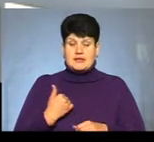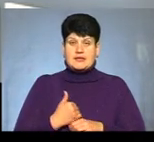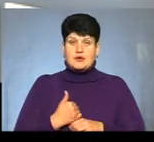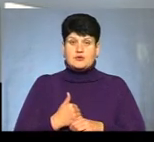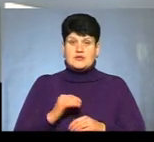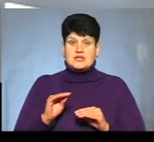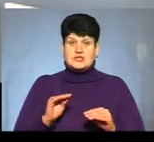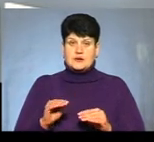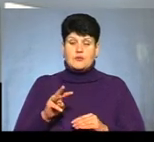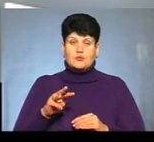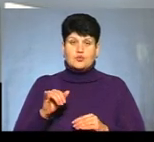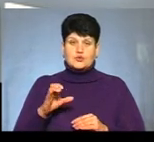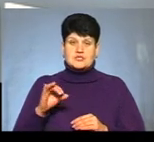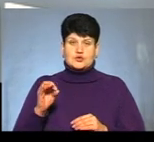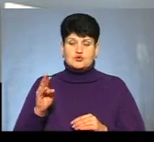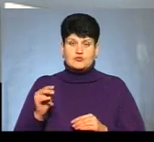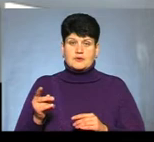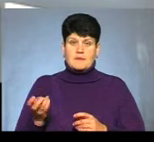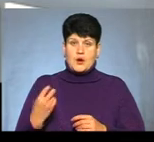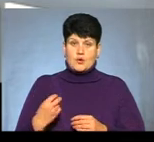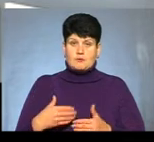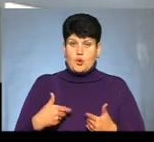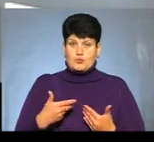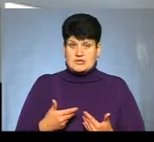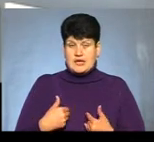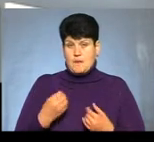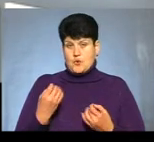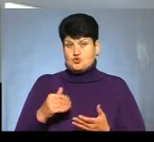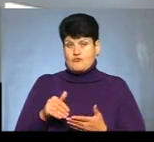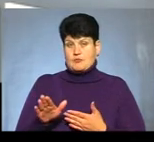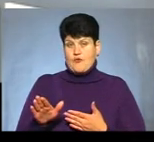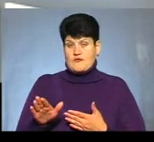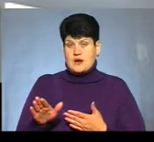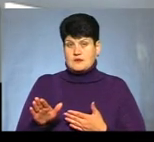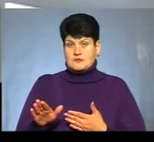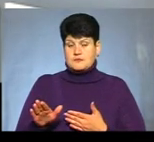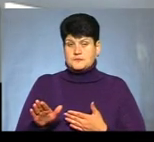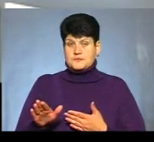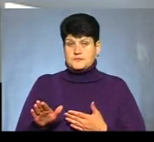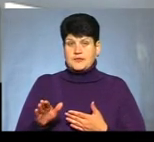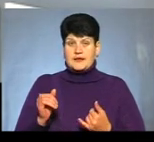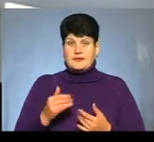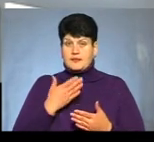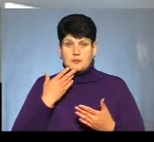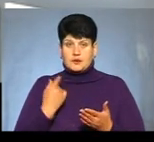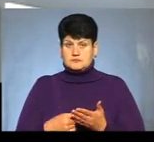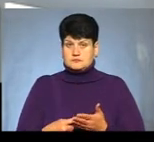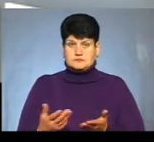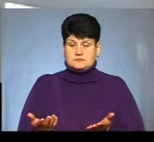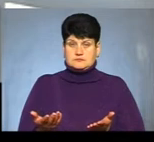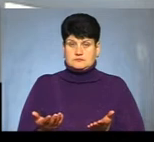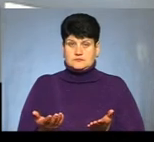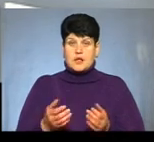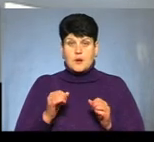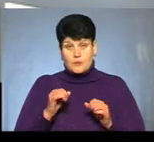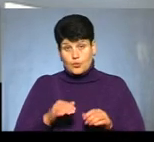от є головний режисер Олег Петрович Мосійчук, він приходить з якоюсь пропозицією, а я просто відмовляю і не маю